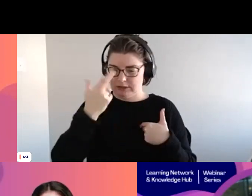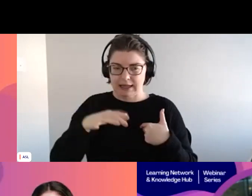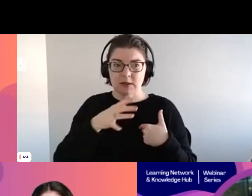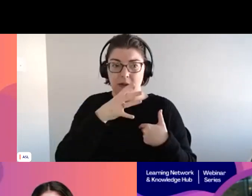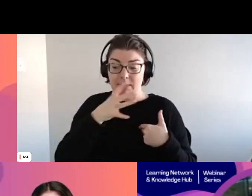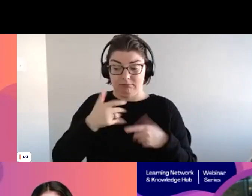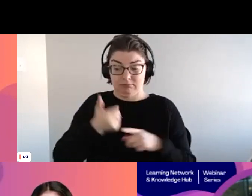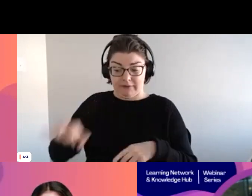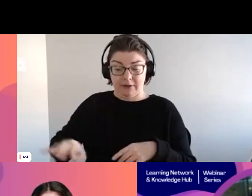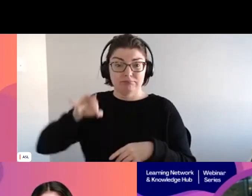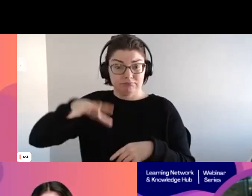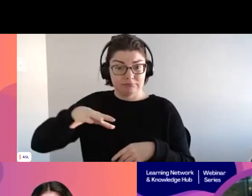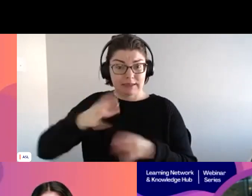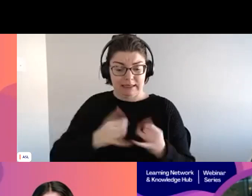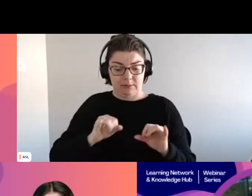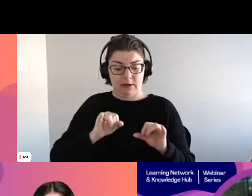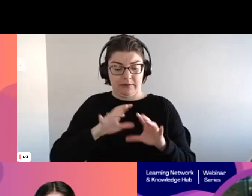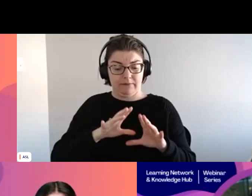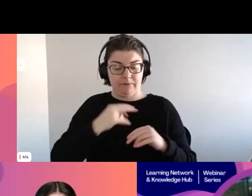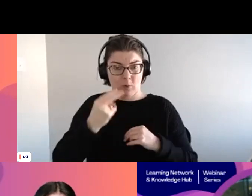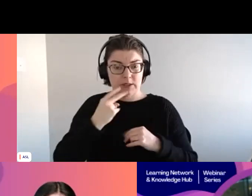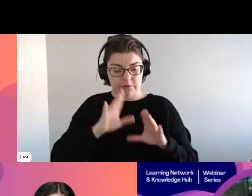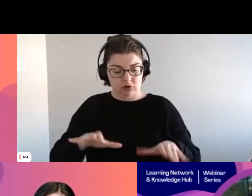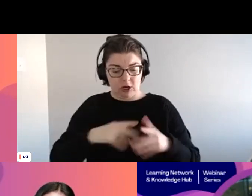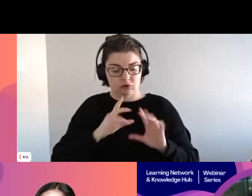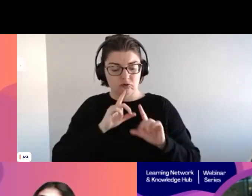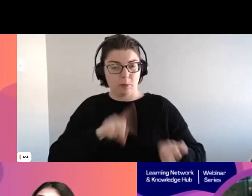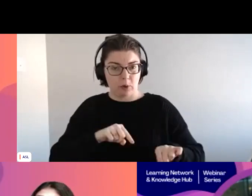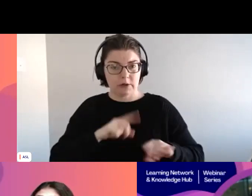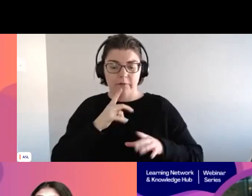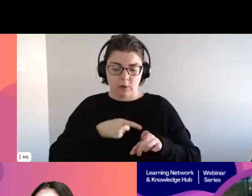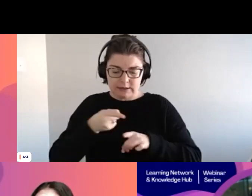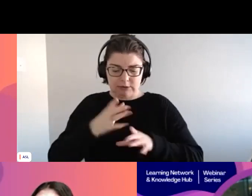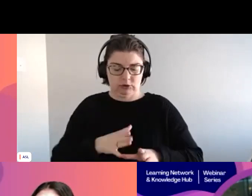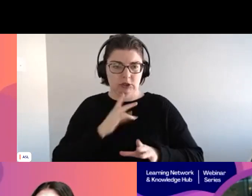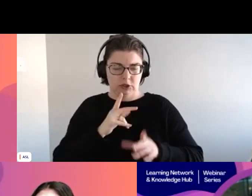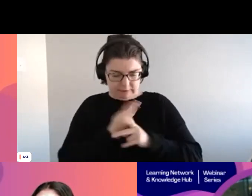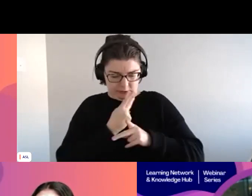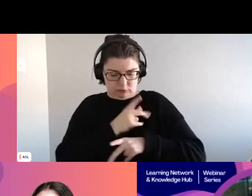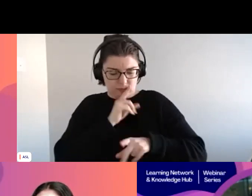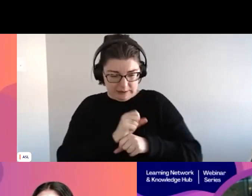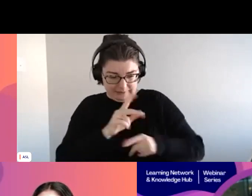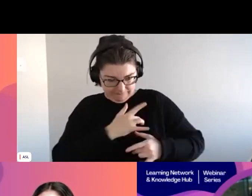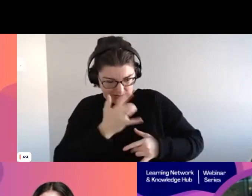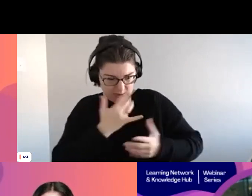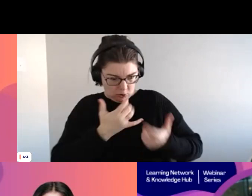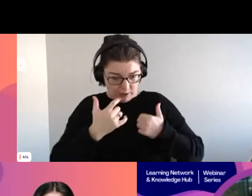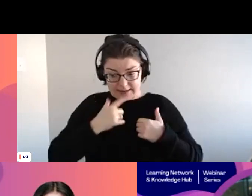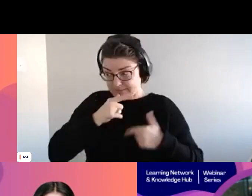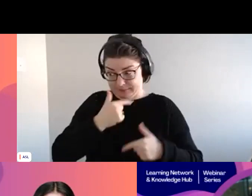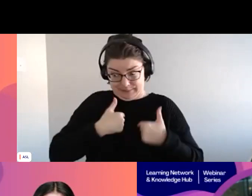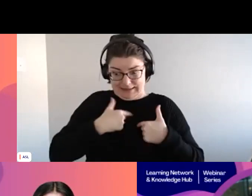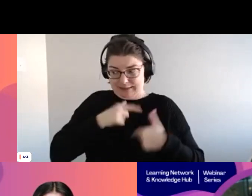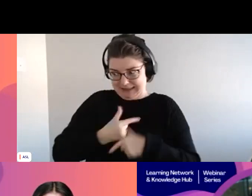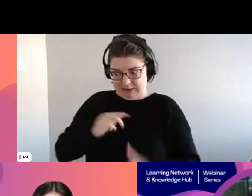donc ma mère a payé donc indépendamment un rapport donc d'experts sur la